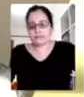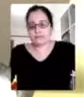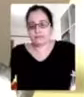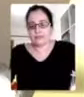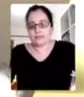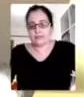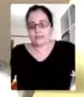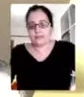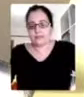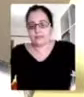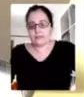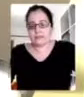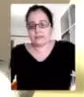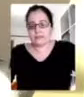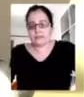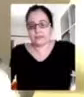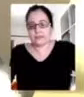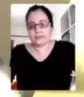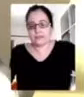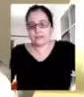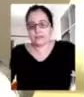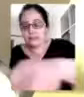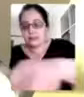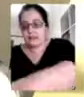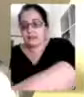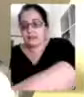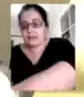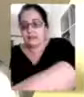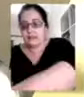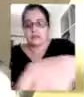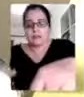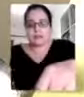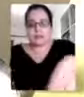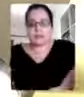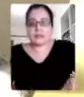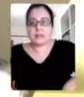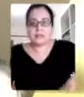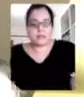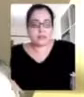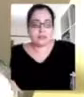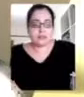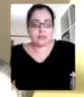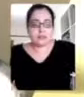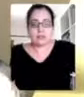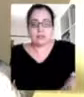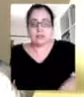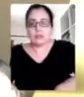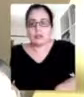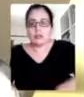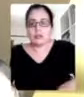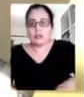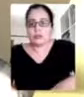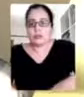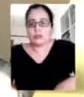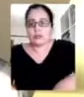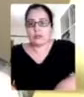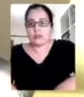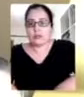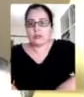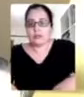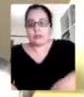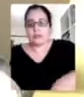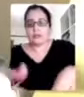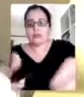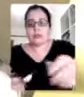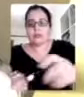Yalnız siz ilk içimlerde doldururken falan diğer insanlar gibi hani öyle yarım doldurma falan yapmıyorsunuz ama sizi diğer yöntemlerden ayıran benim hatırladığım